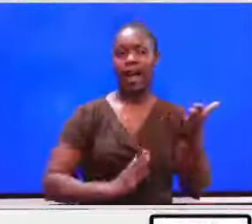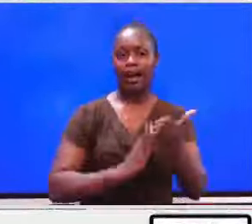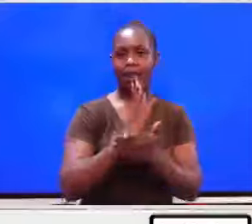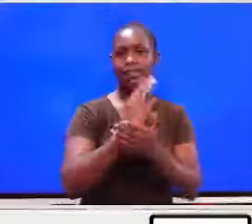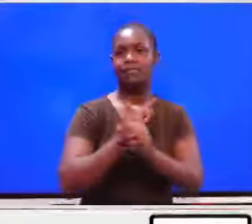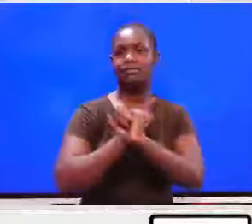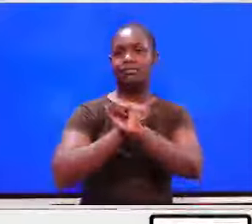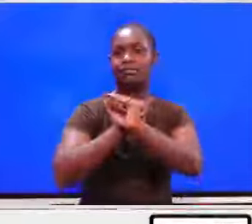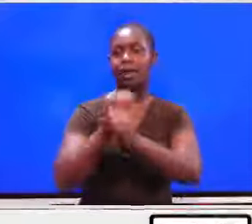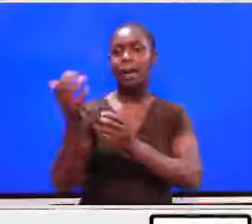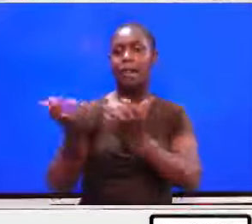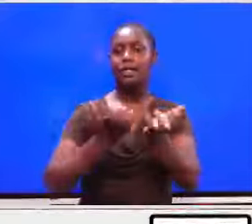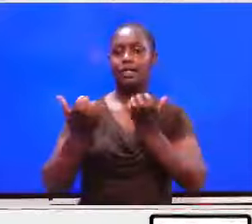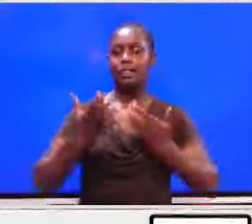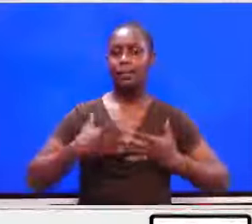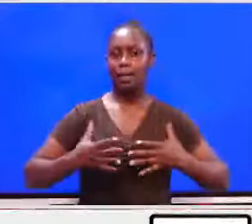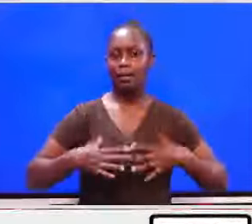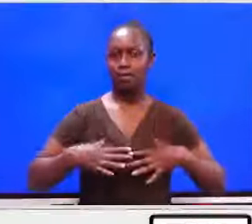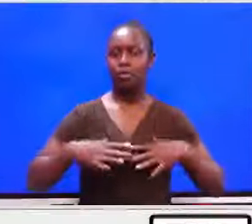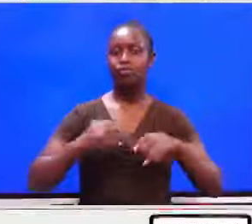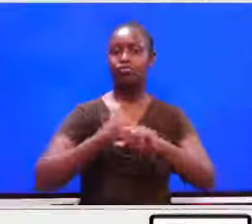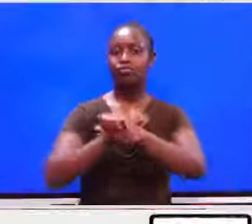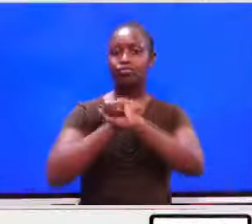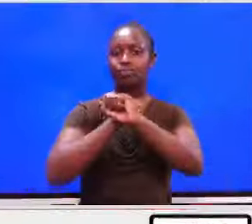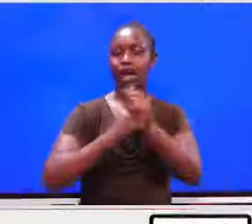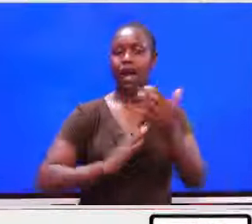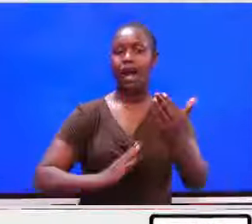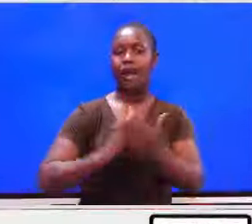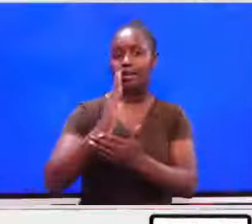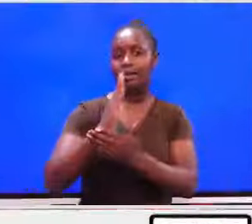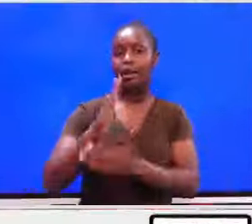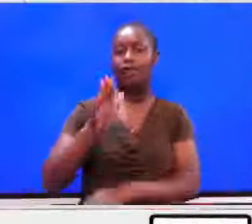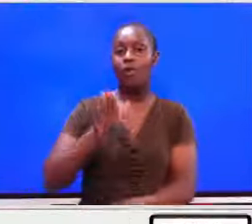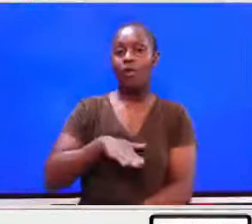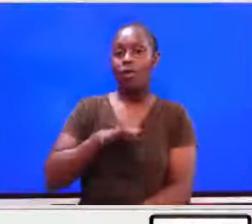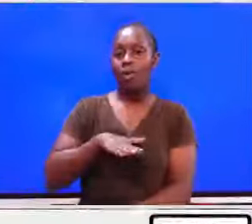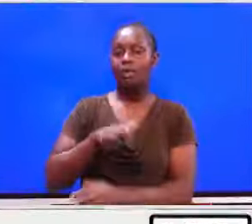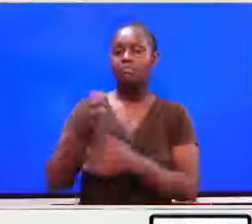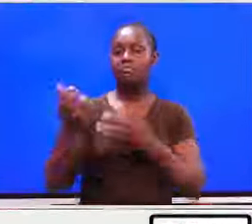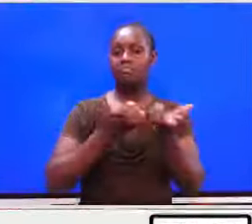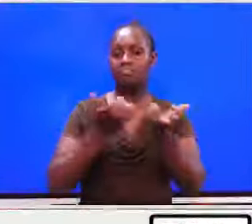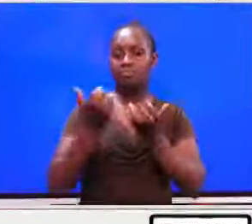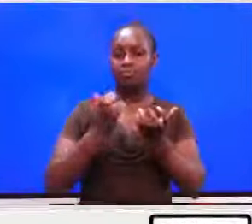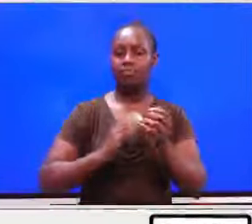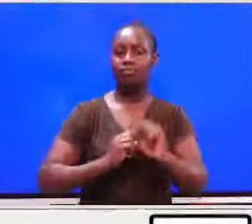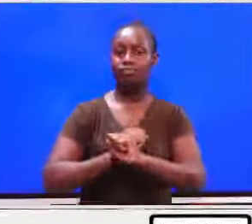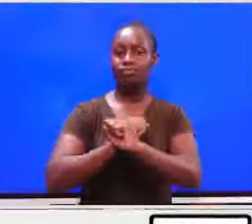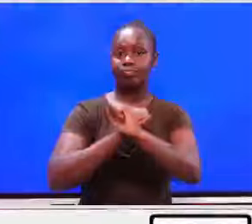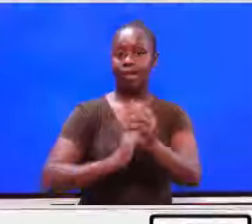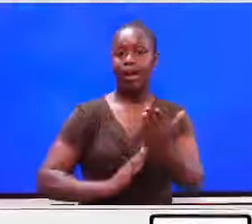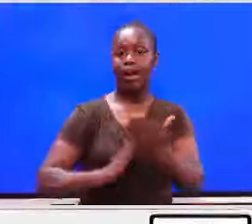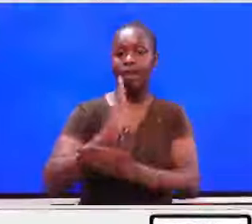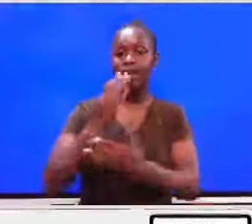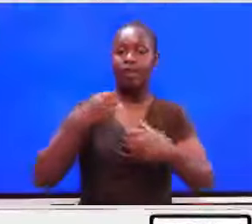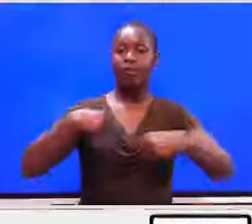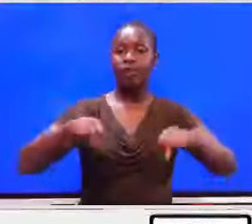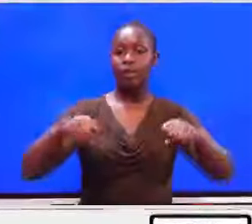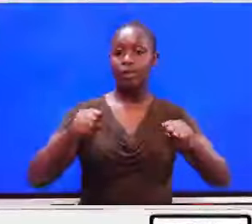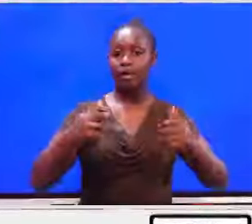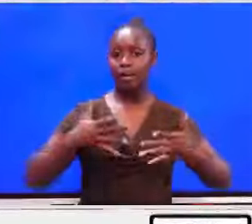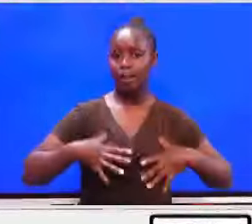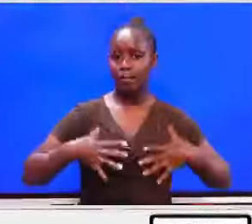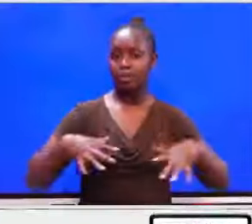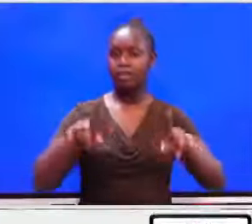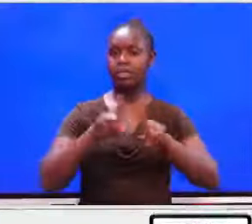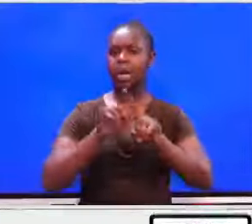za wanabiashara, ni kuchunga haki za mama mboga, ni kuchunga haki ya wanaboda mboga, ni kuchunga